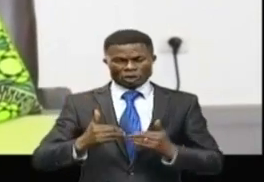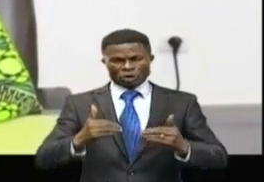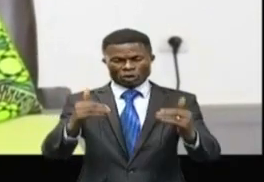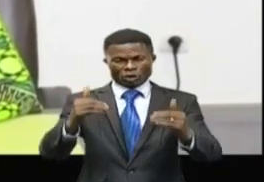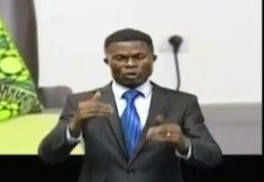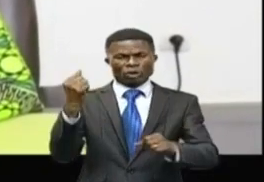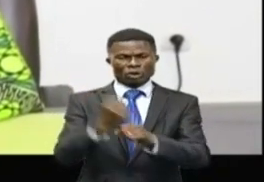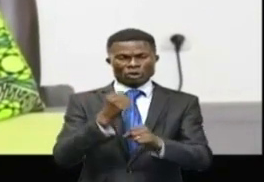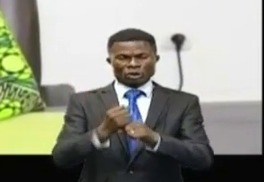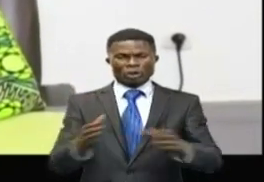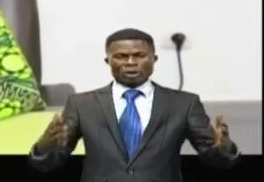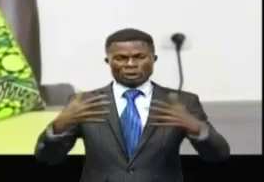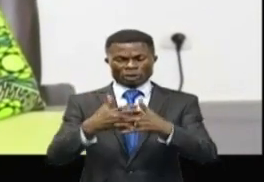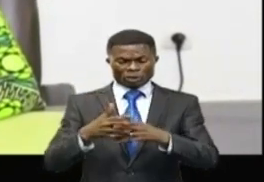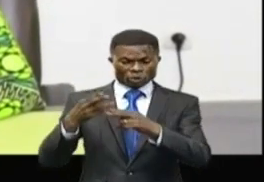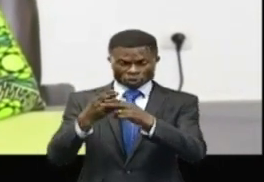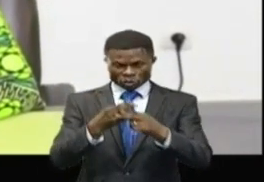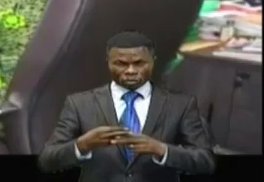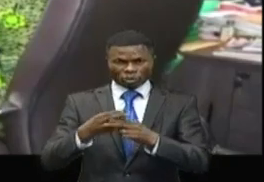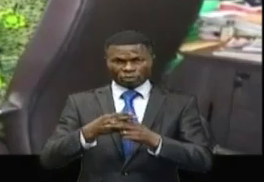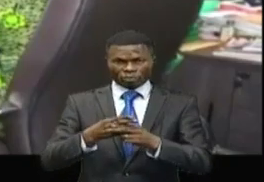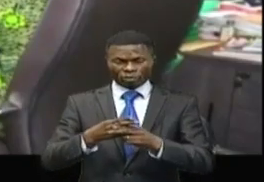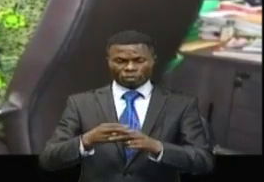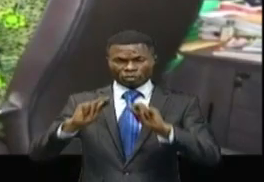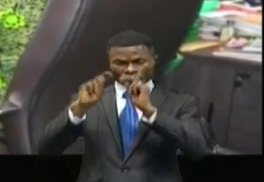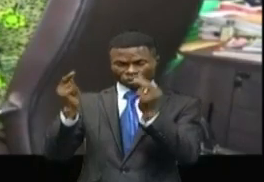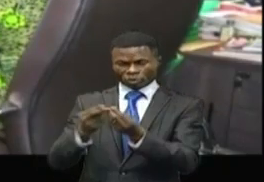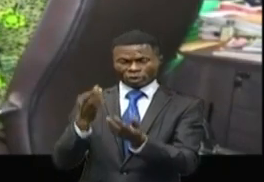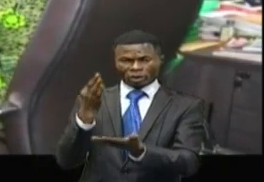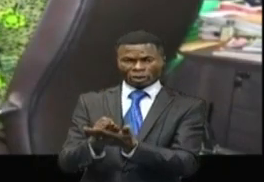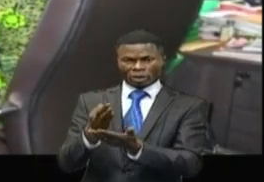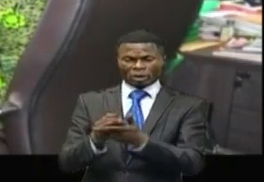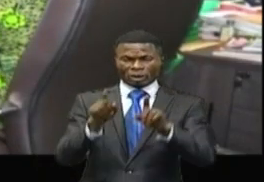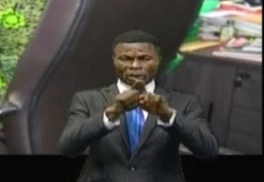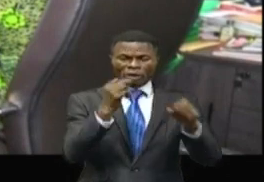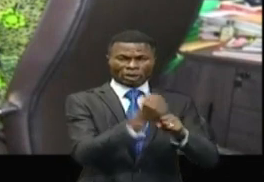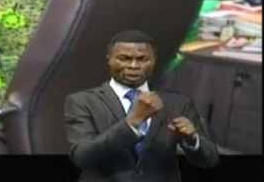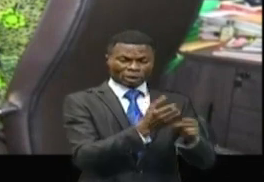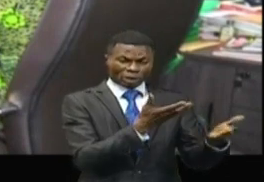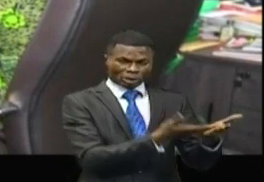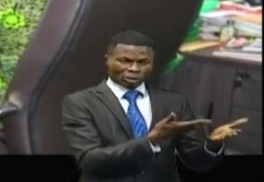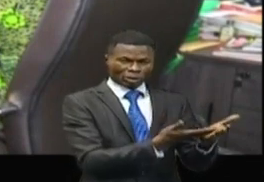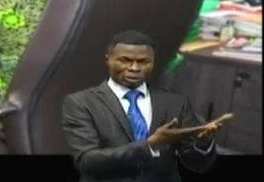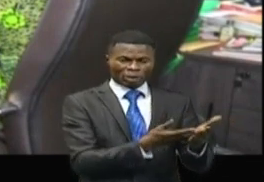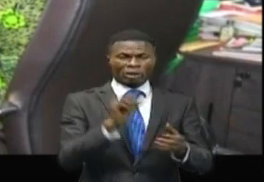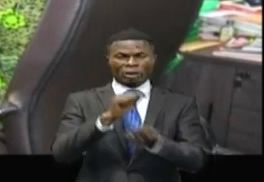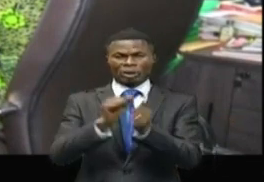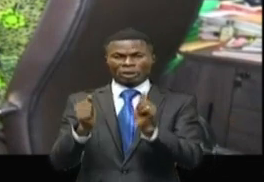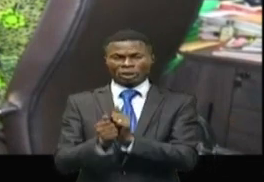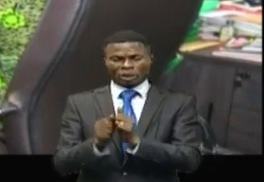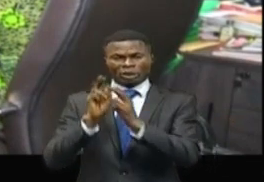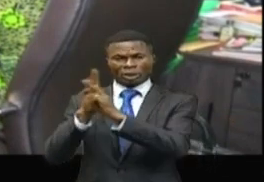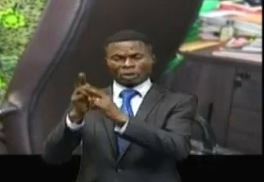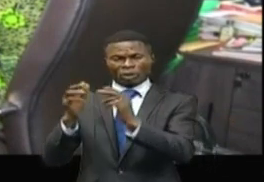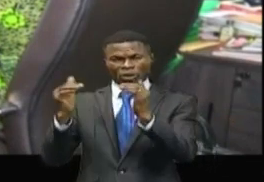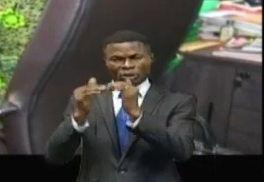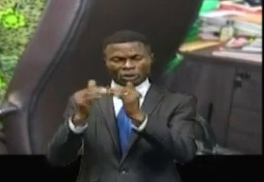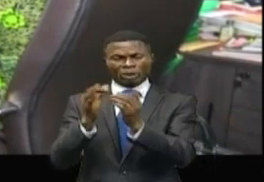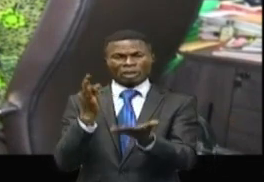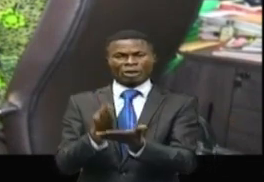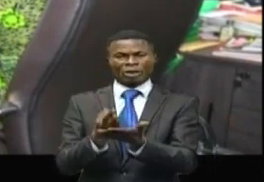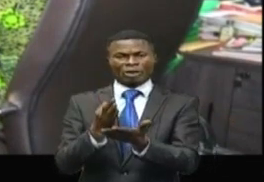missions mixte de contrôle entre cette régie financière et les services d'assiette dans les secteurs à fort enjeu fiscale